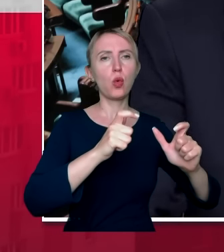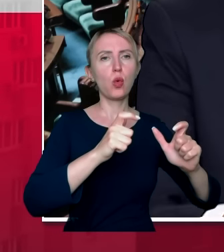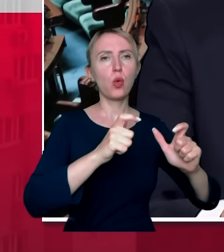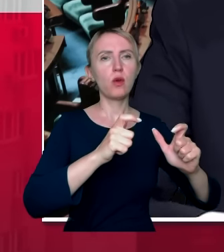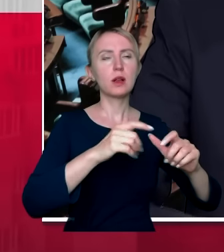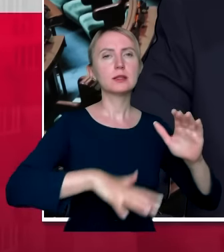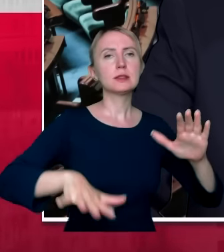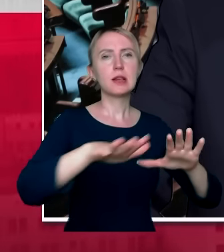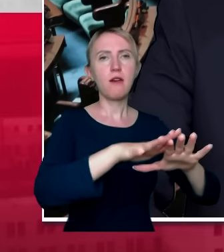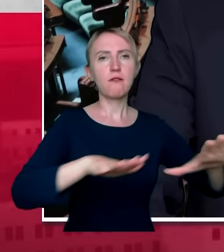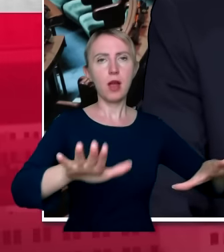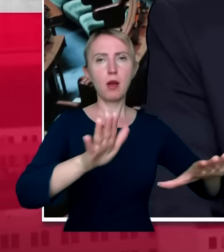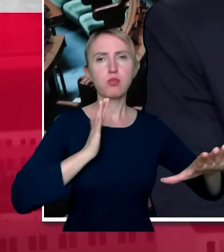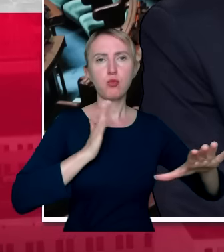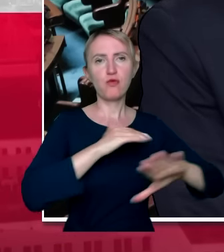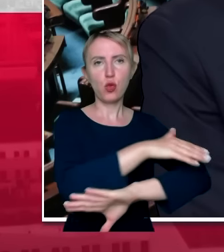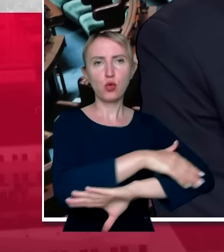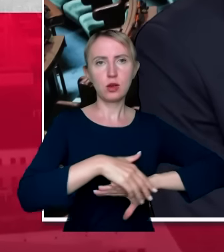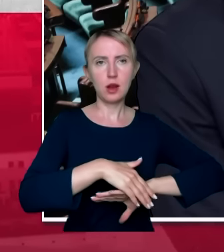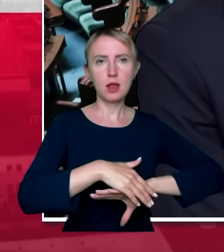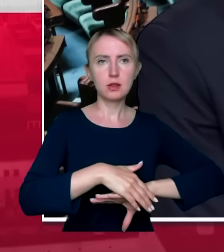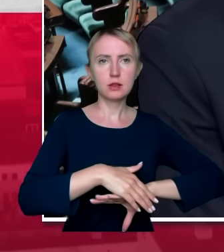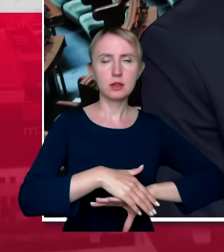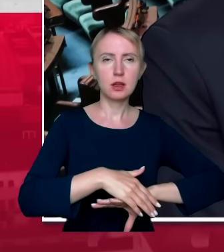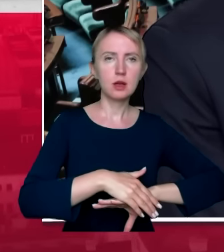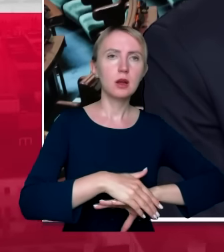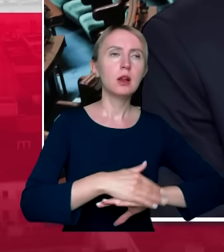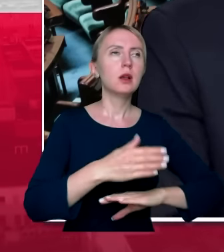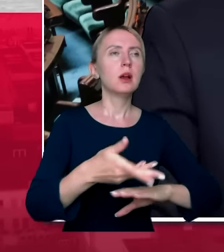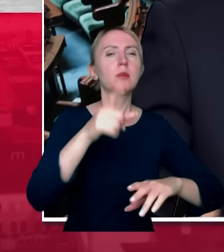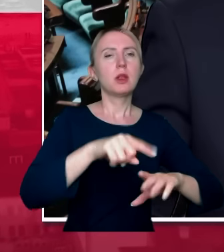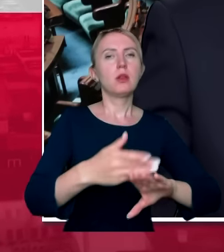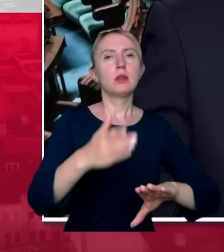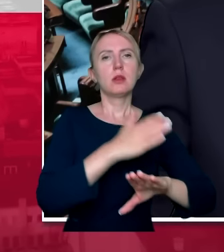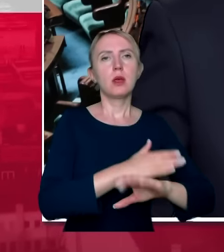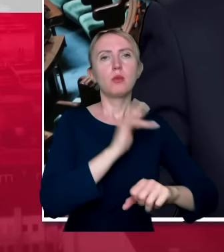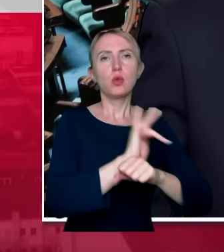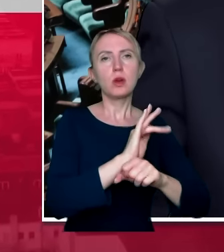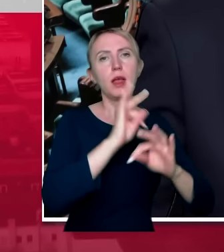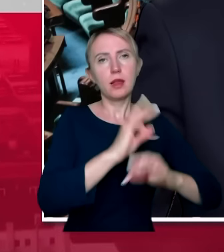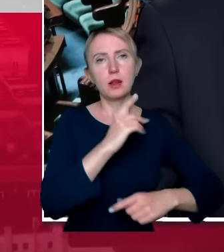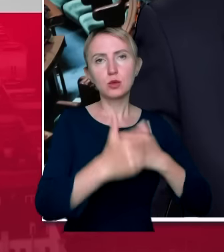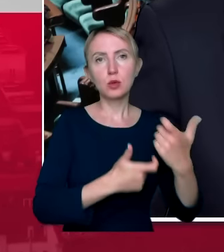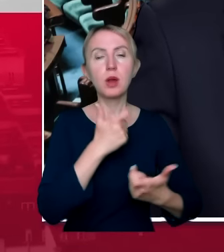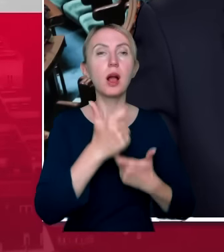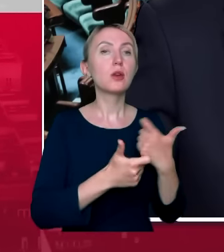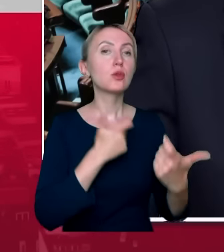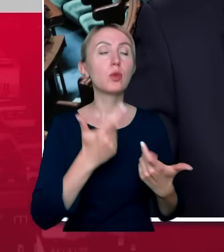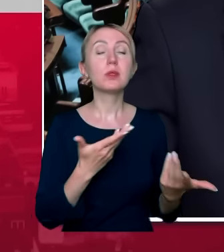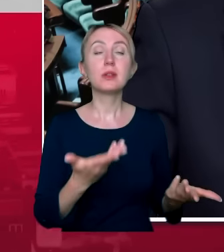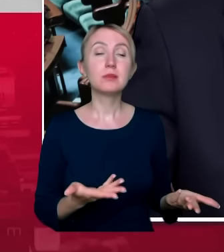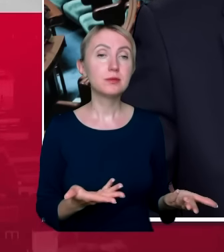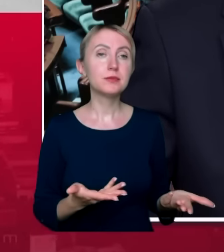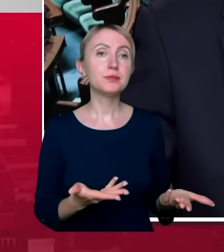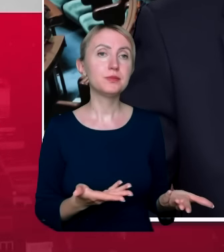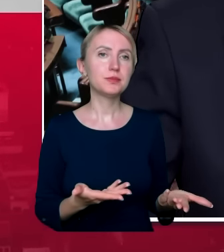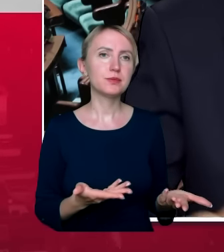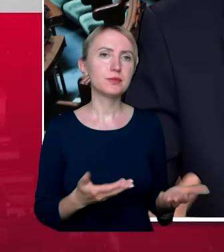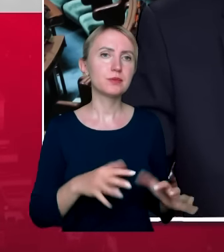buforowej, którą jeszcze parę miesięcy temu sam krytykował jej wprowadzenie. Teraz sam ją wprowadza, tylko tak ją wprowadza, że i tak te